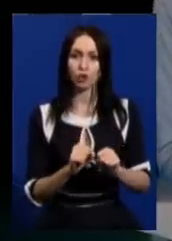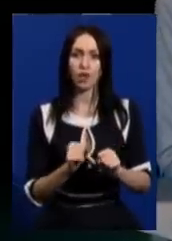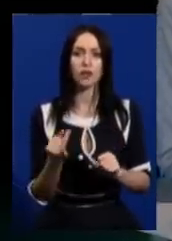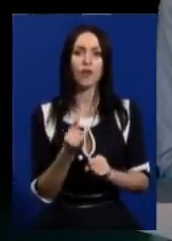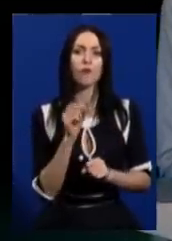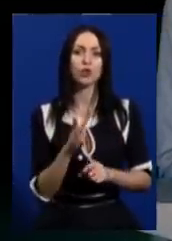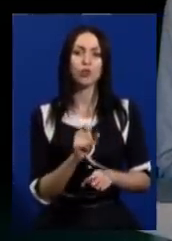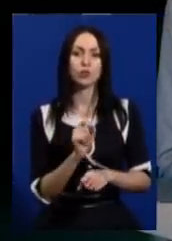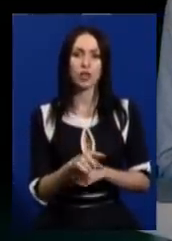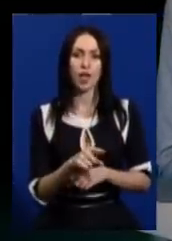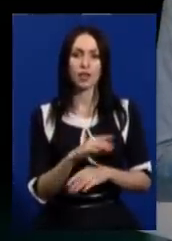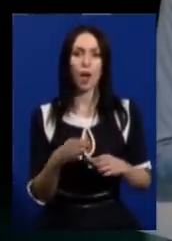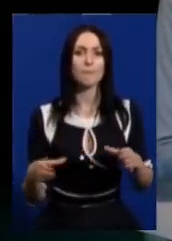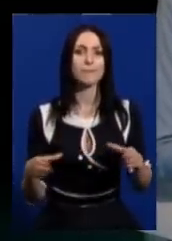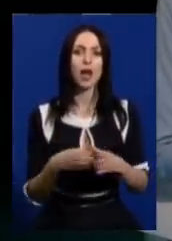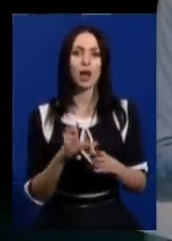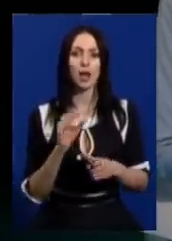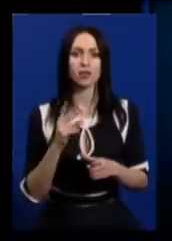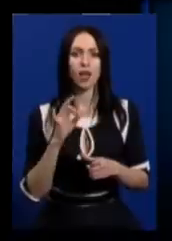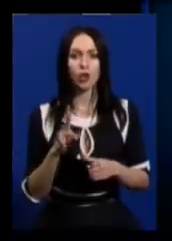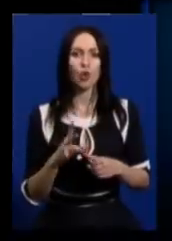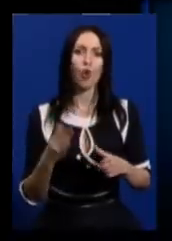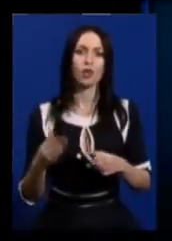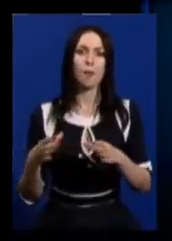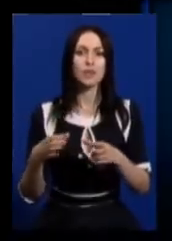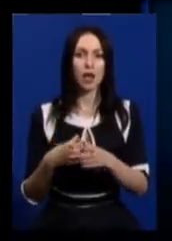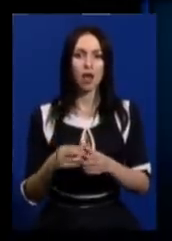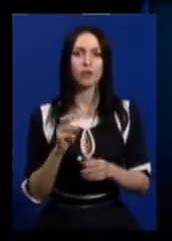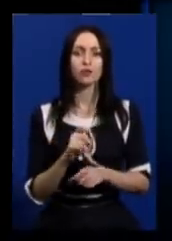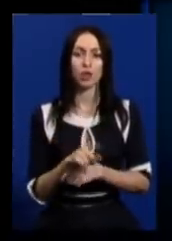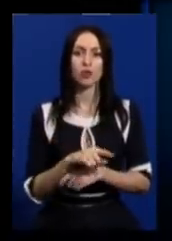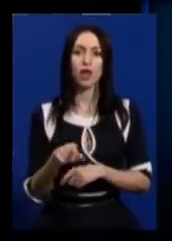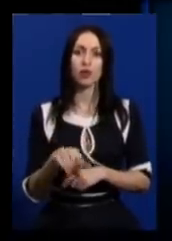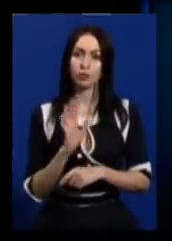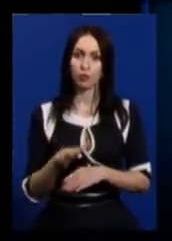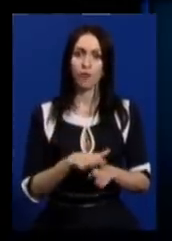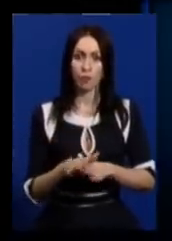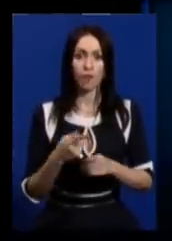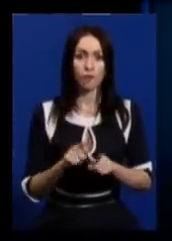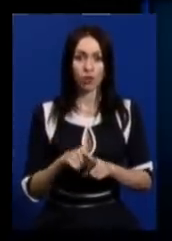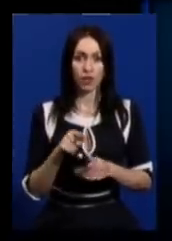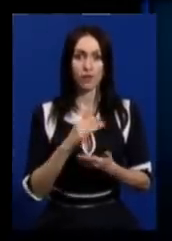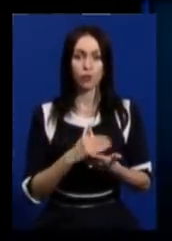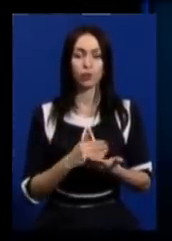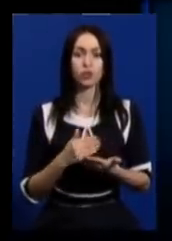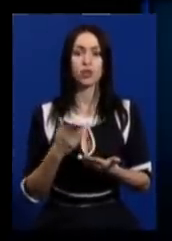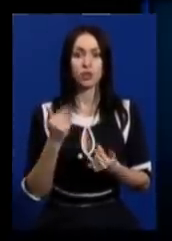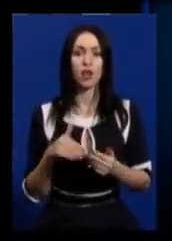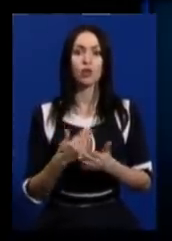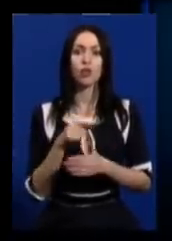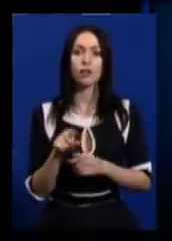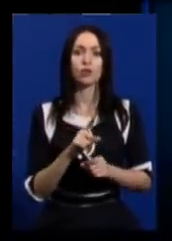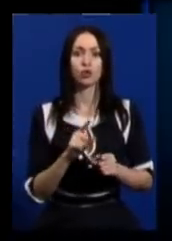завдання батальйонів територіальної оборони? Батальйони, загонів і бригади? От вони будуть виконувати ці функції, так точно. Але ж для того, щоб боротися